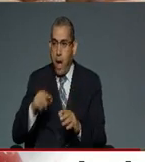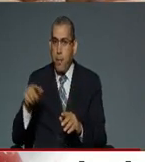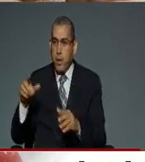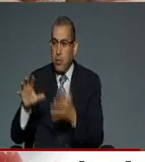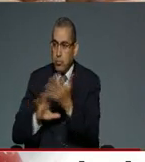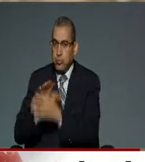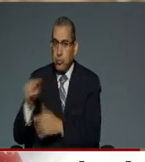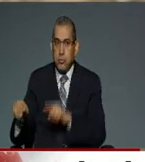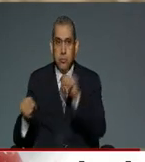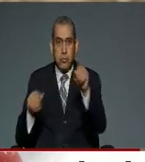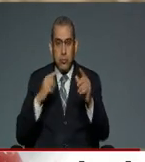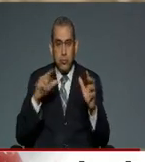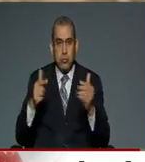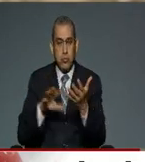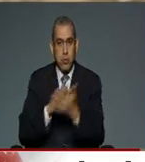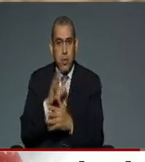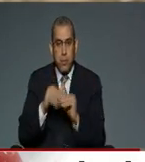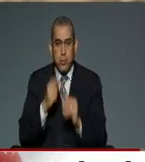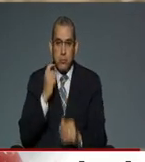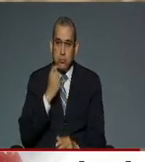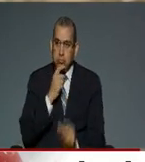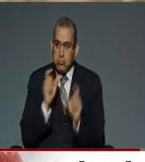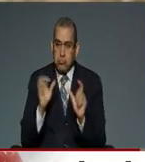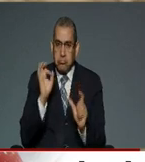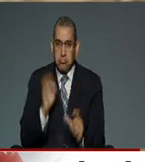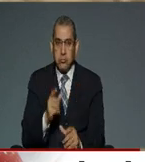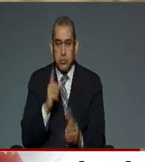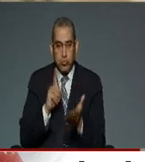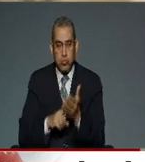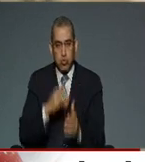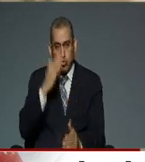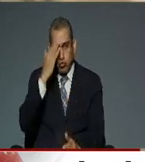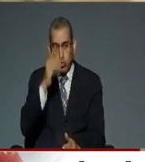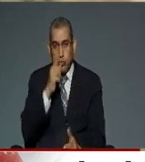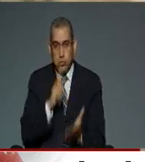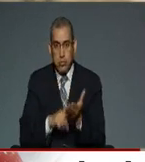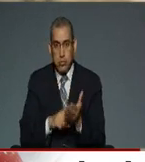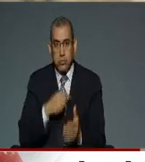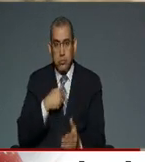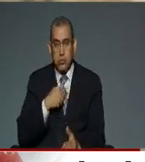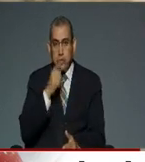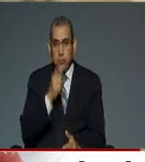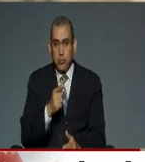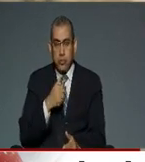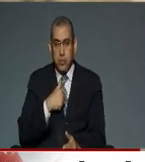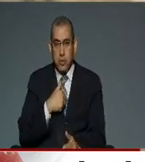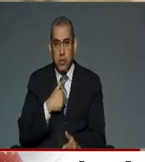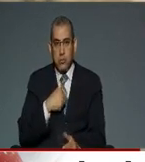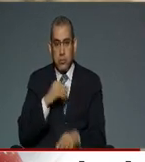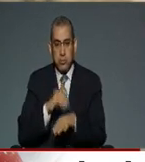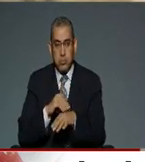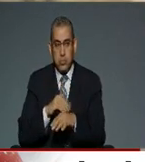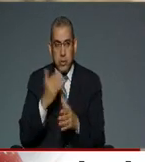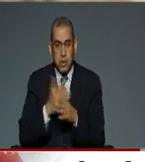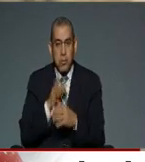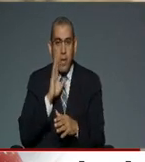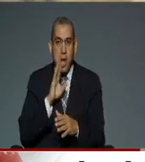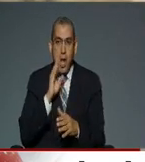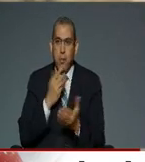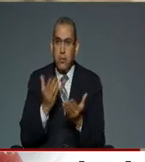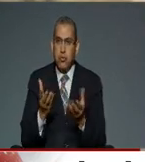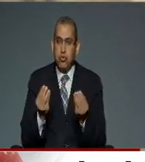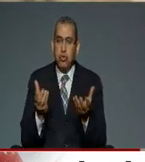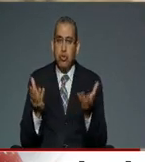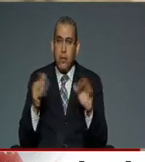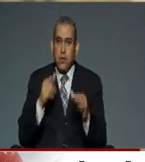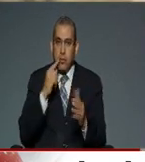أن أهنئ فخامتكم على ذلك الأمر، وأنا قد حلفني الحظ حقا لأتعلم الكثير